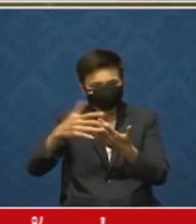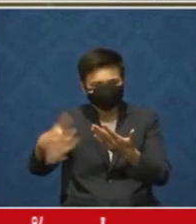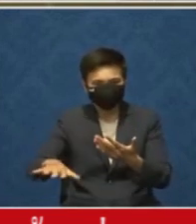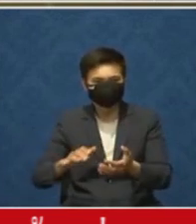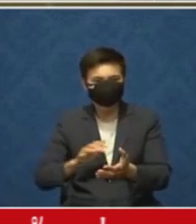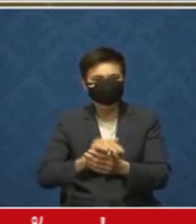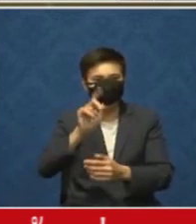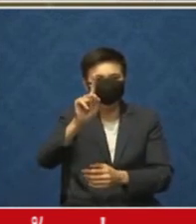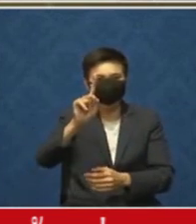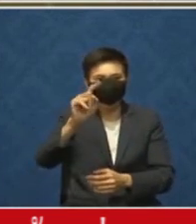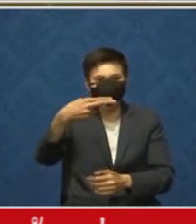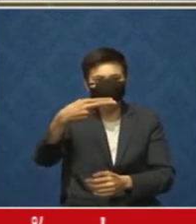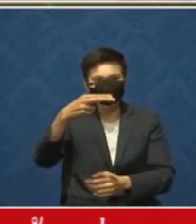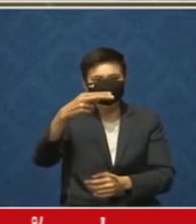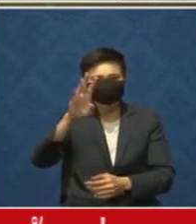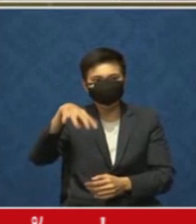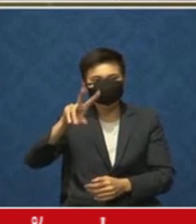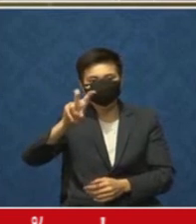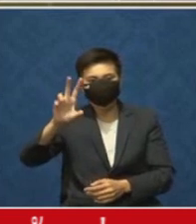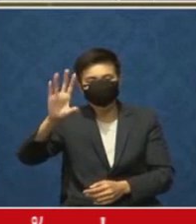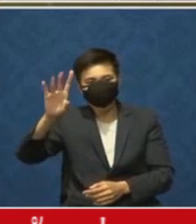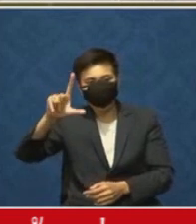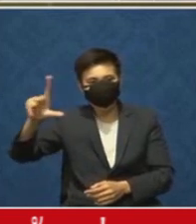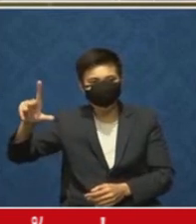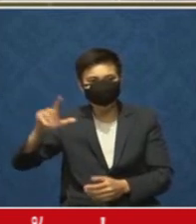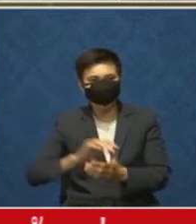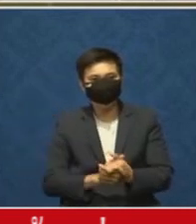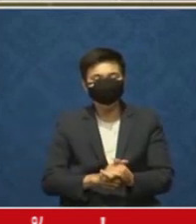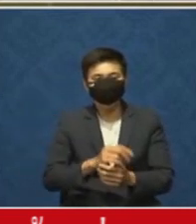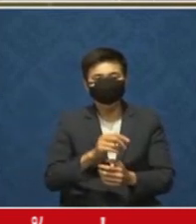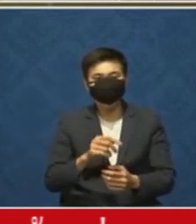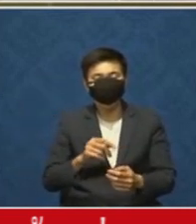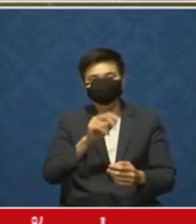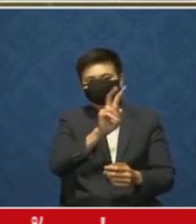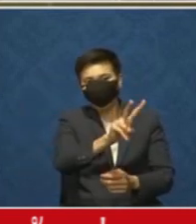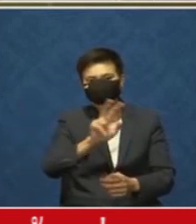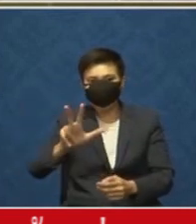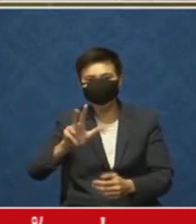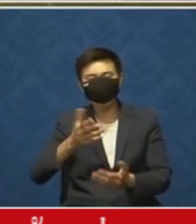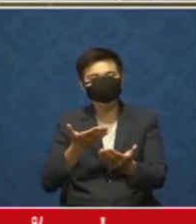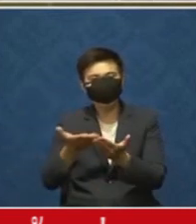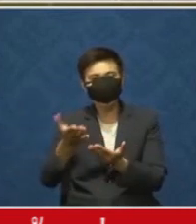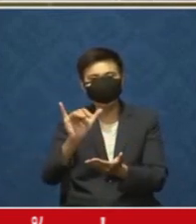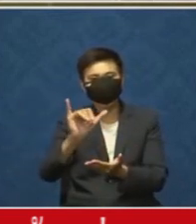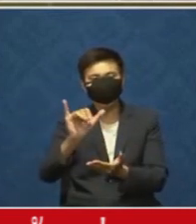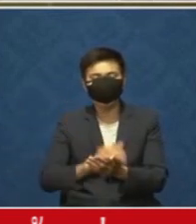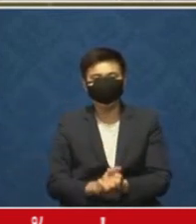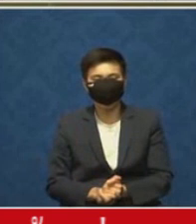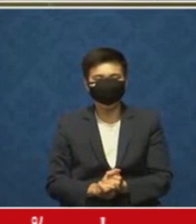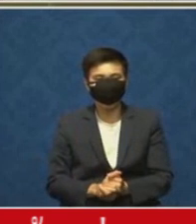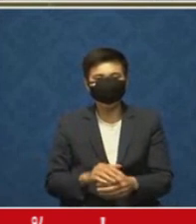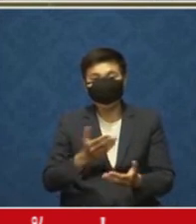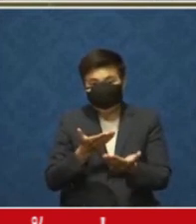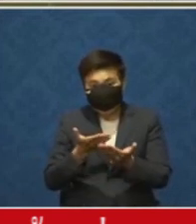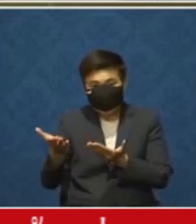12,400 กว่าล้านลำที่2กับลำที่3ยังไม่ได้ซื้อนะครับถ้าซื้อไปเนี่ยความเสียหายก็ยิ่งหนัก